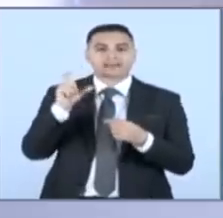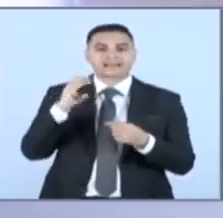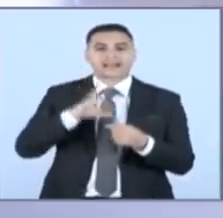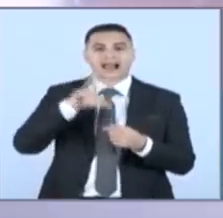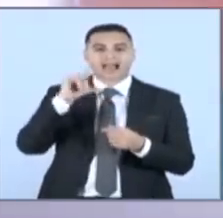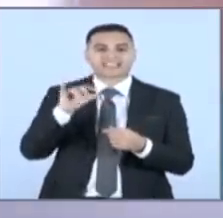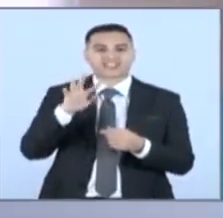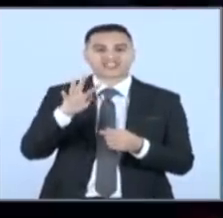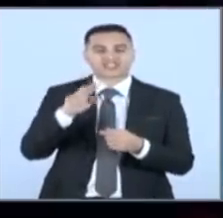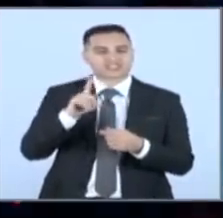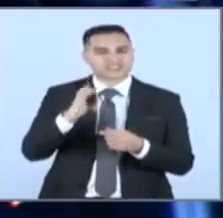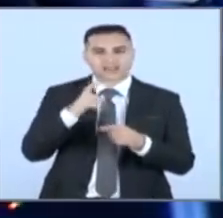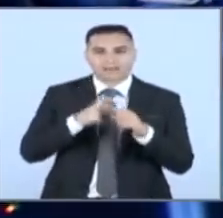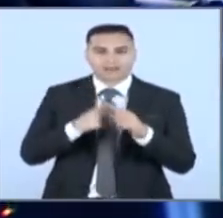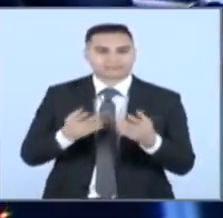خاطئة.